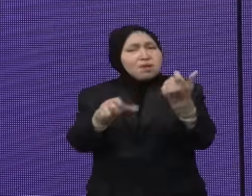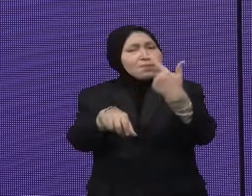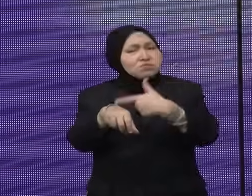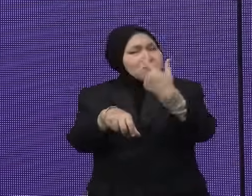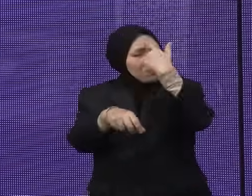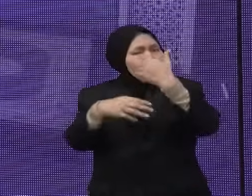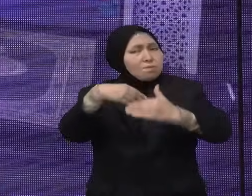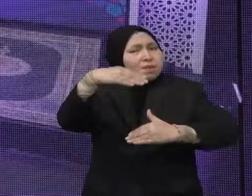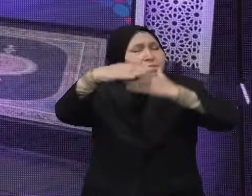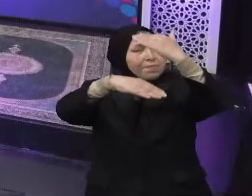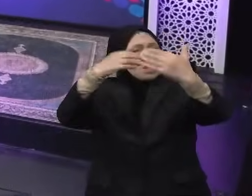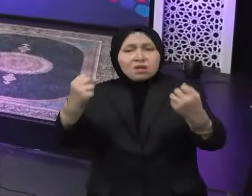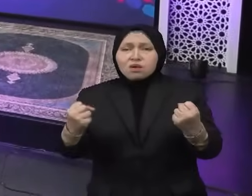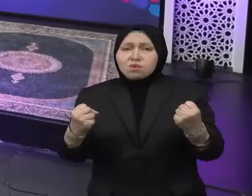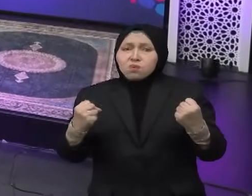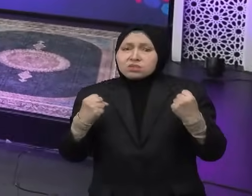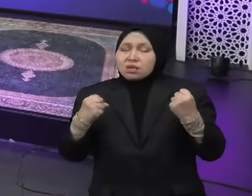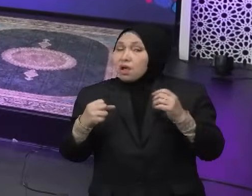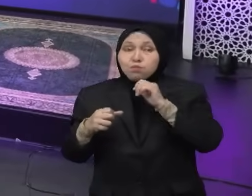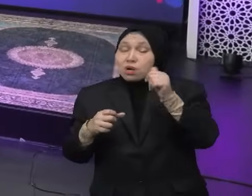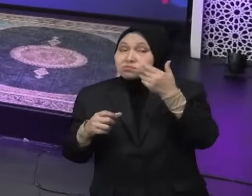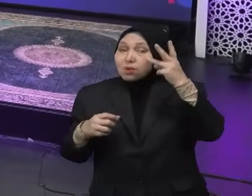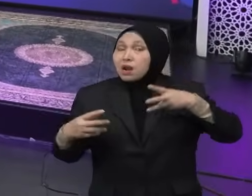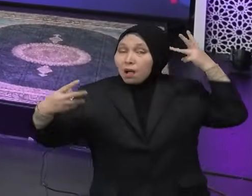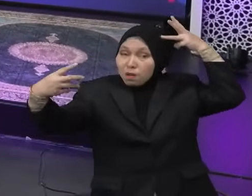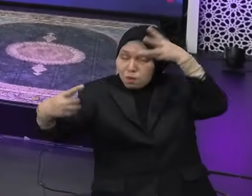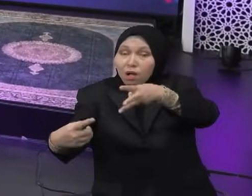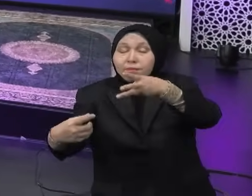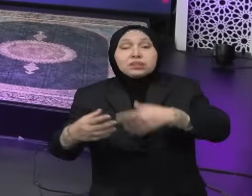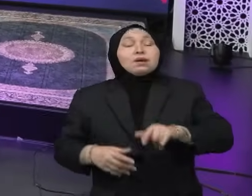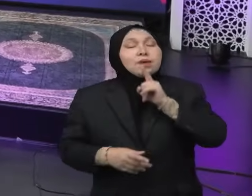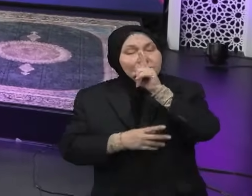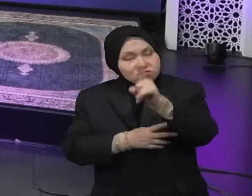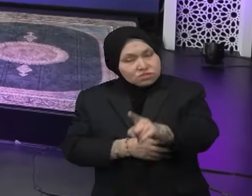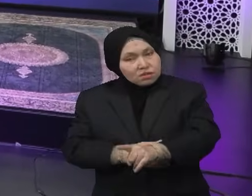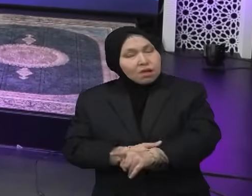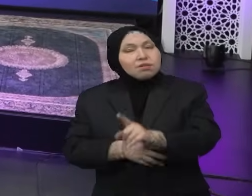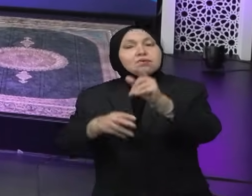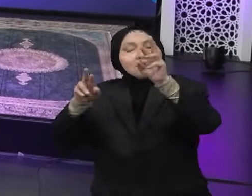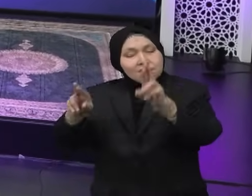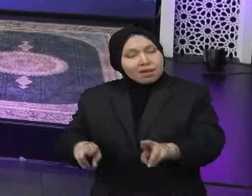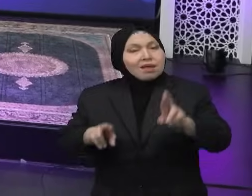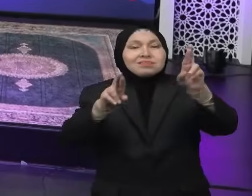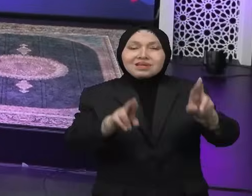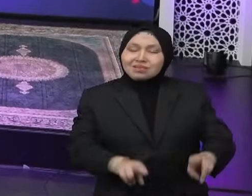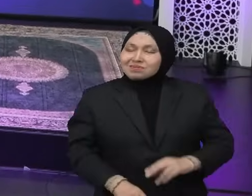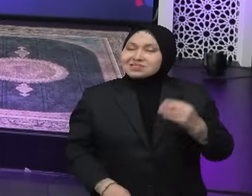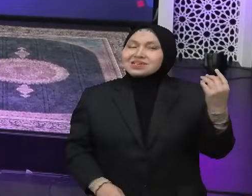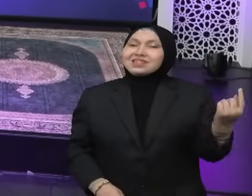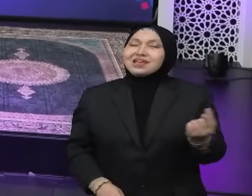untuk membina kekuatan, dan bukan kerana nak menyerang tetapi kerana nak memastikan warga negaranya itu